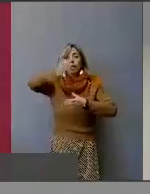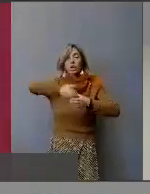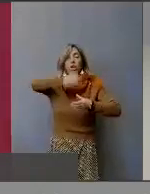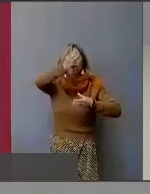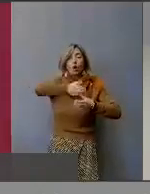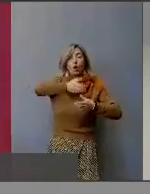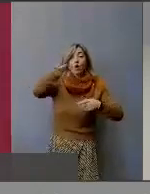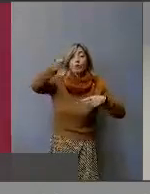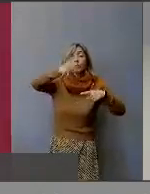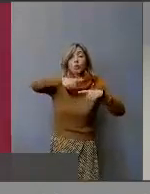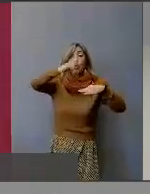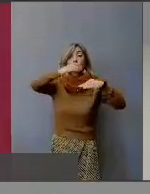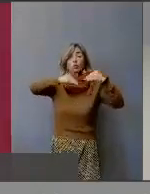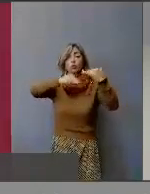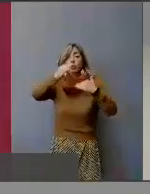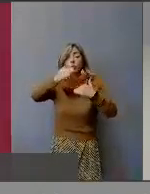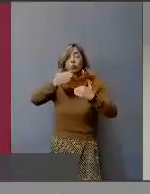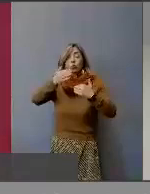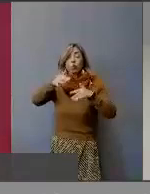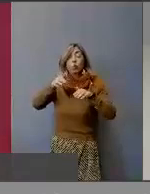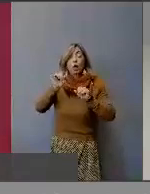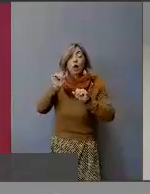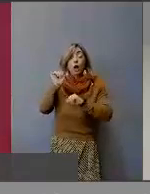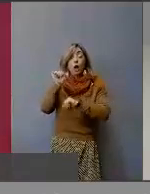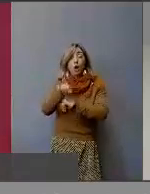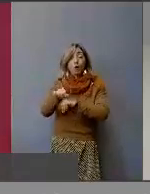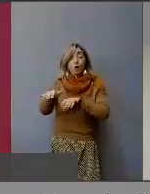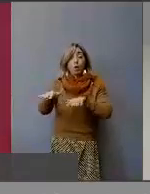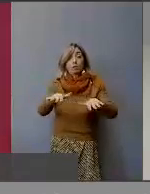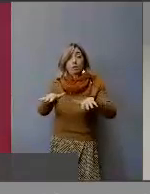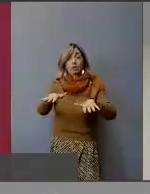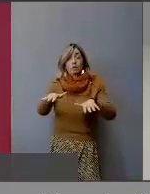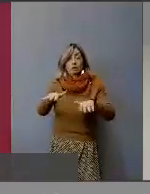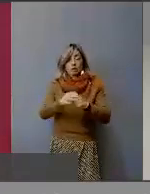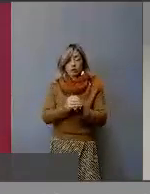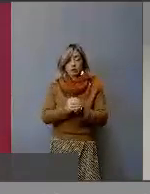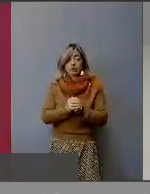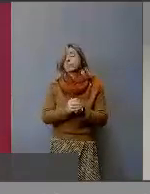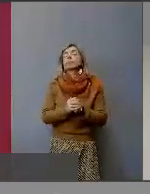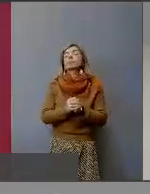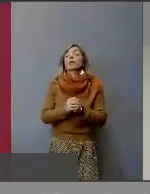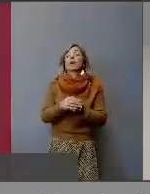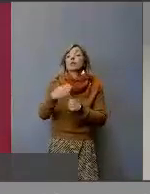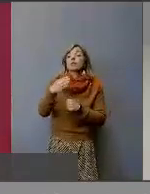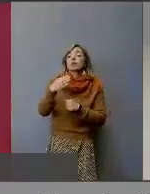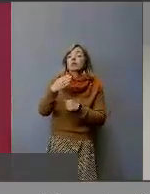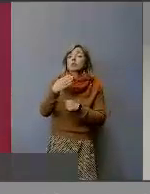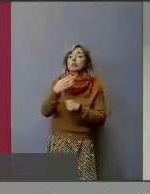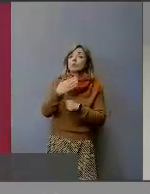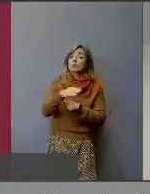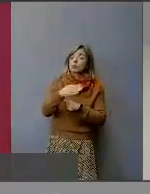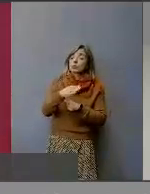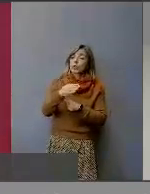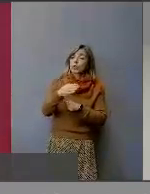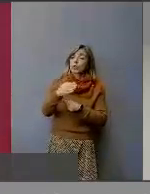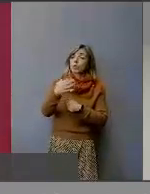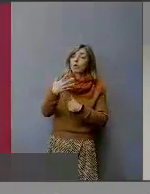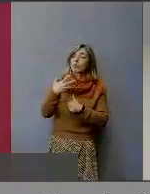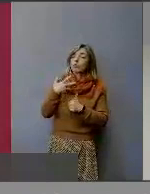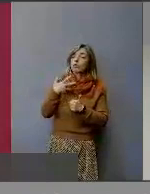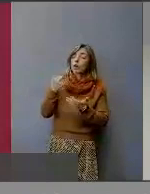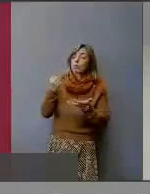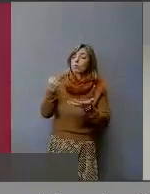ricostruzione genova ha un indice di stanziamento di 13 milioni e 300